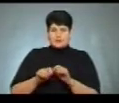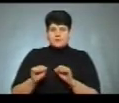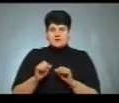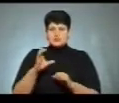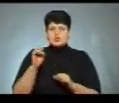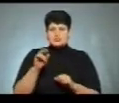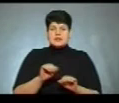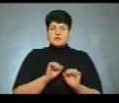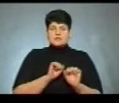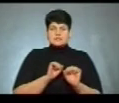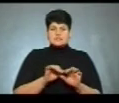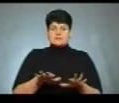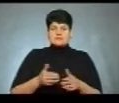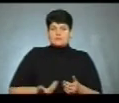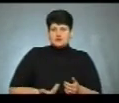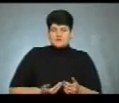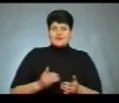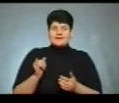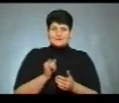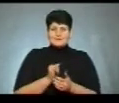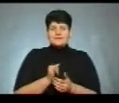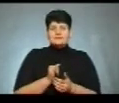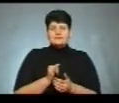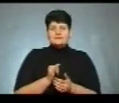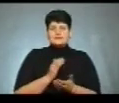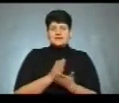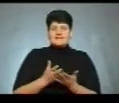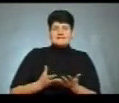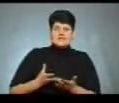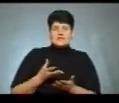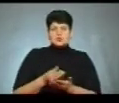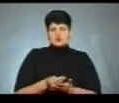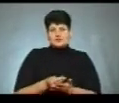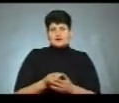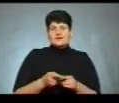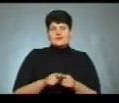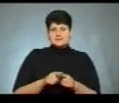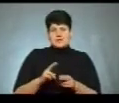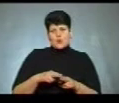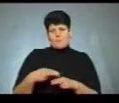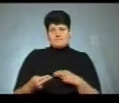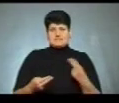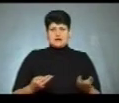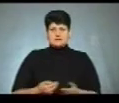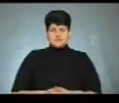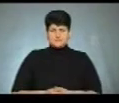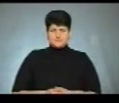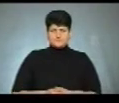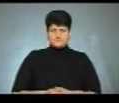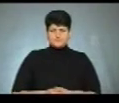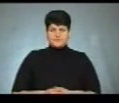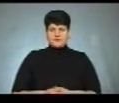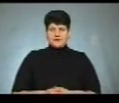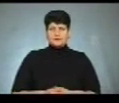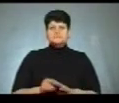соціального захисту за місцем проживання і відбувається фінансування цієї компенсації. Тобто, як періодично це